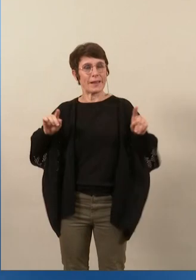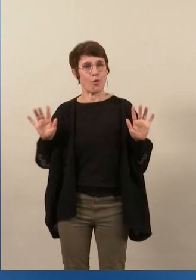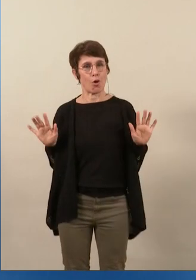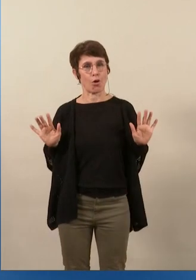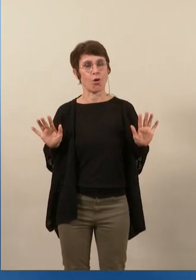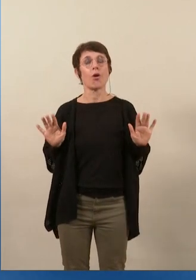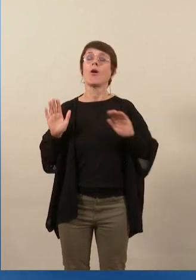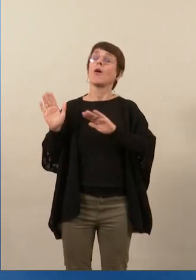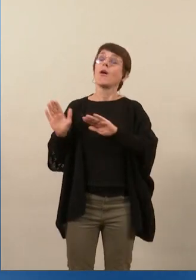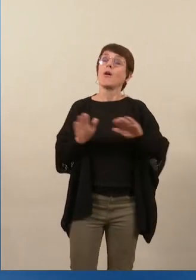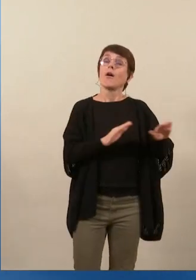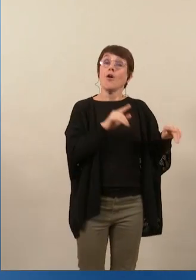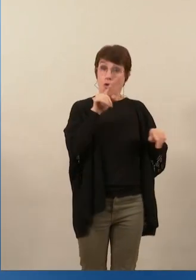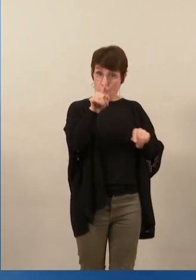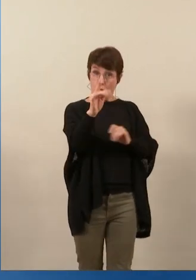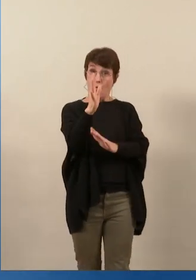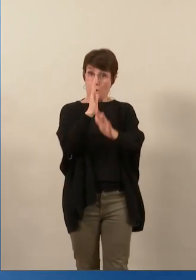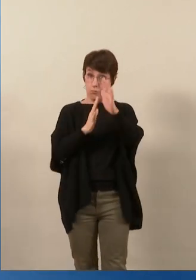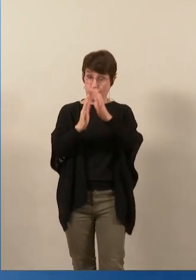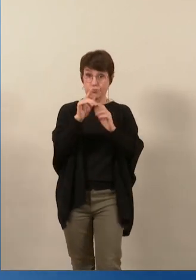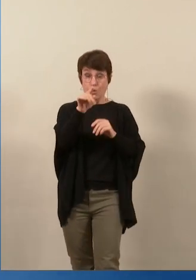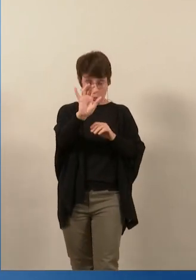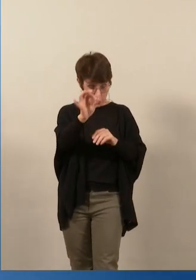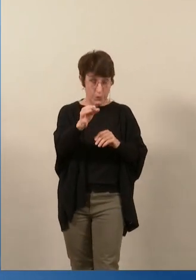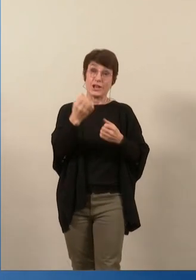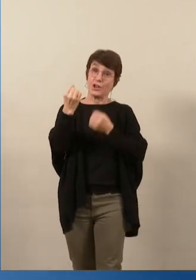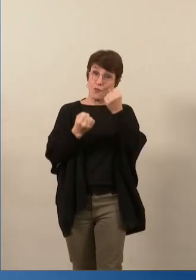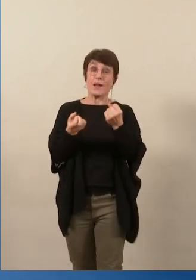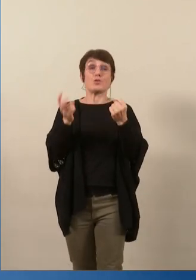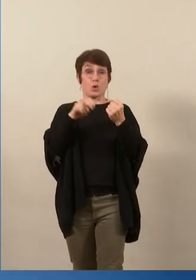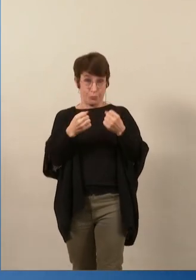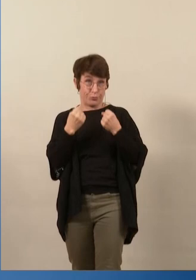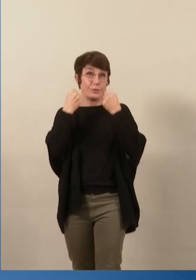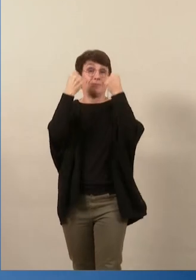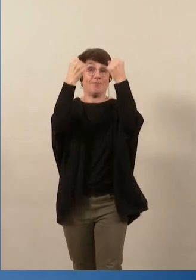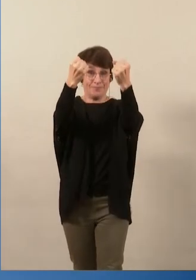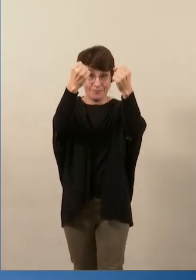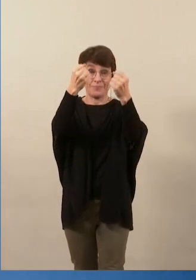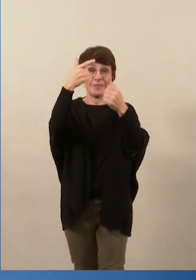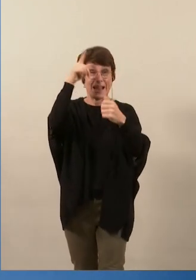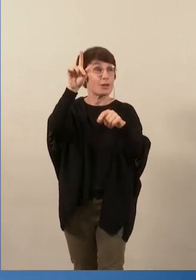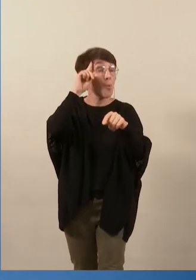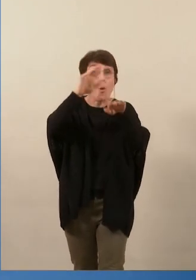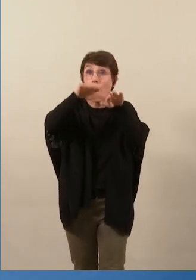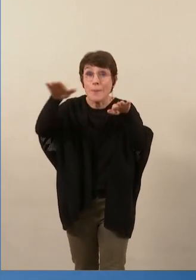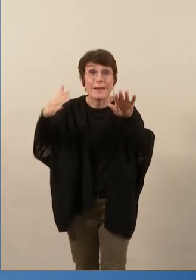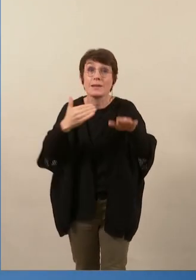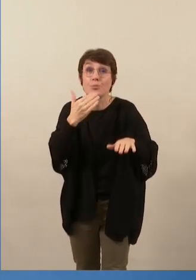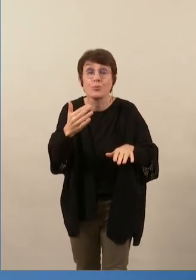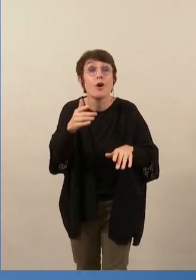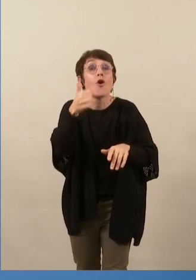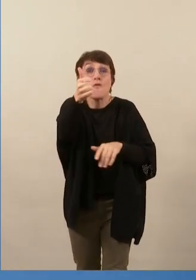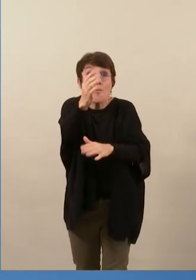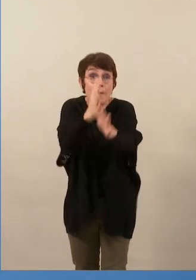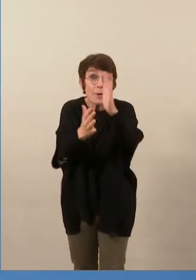ensuite vous avez effectivement dit que preniez la voiture pour parce qu'il était difficile de se garer à la préfecture de région et c'est donc vous qui l'avez dit